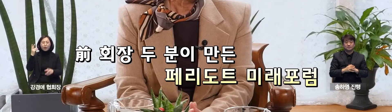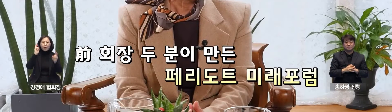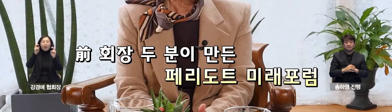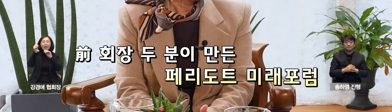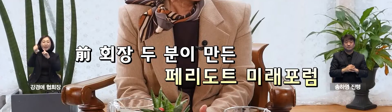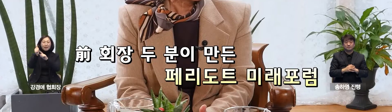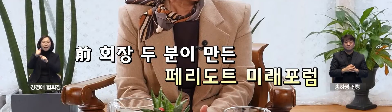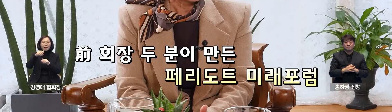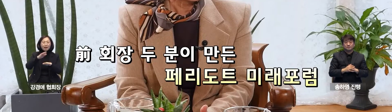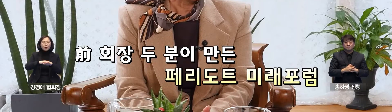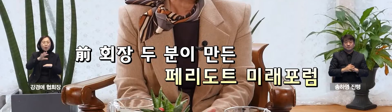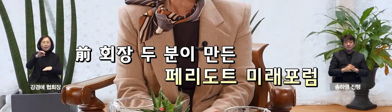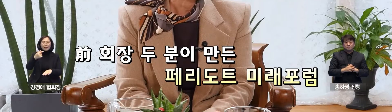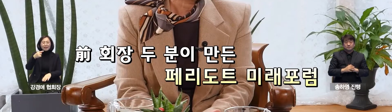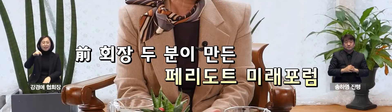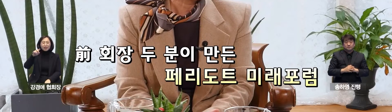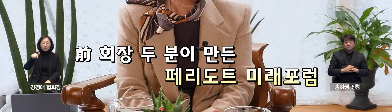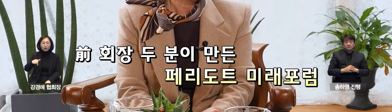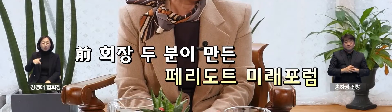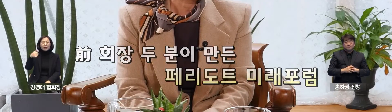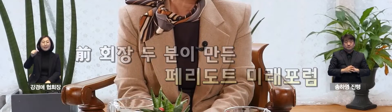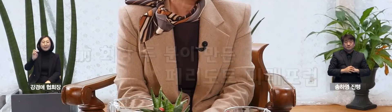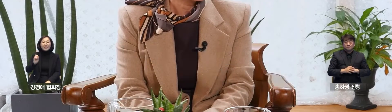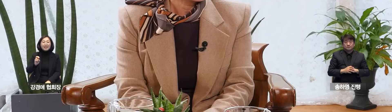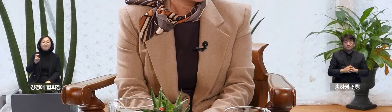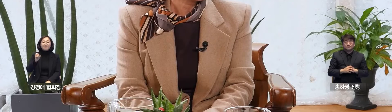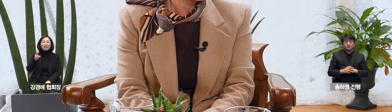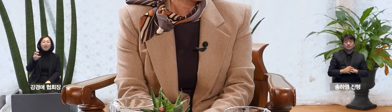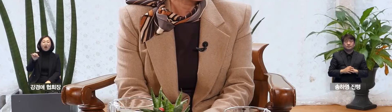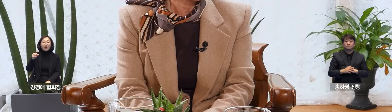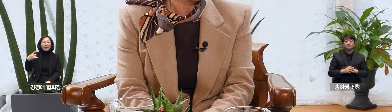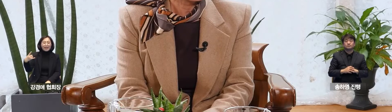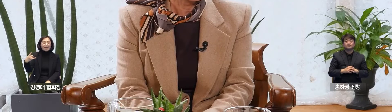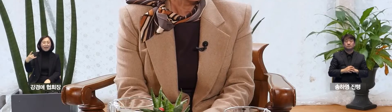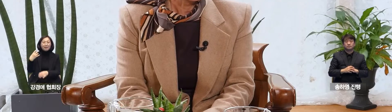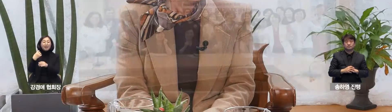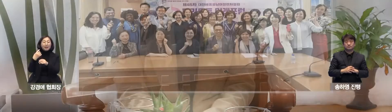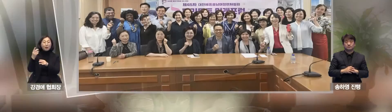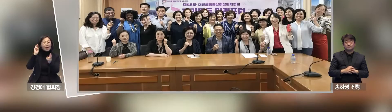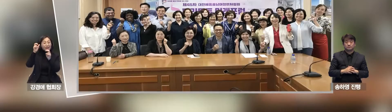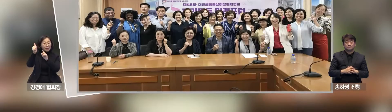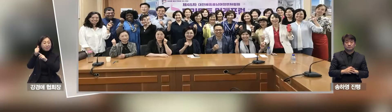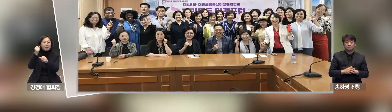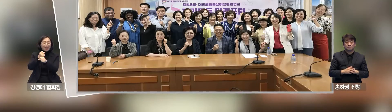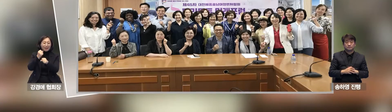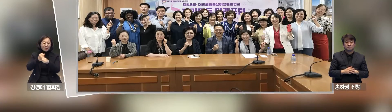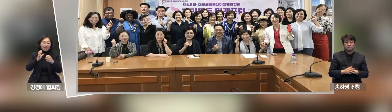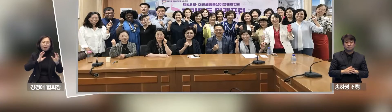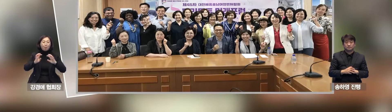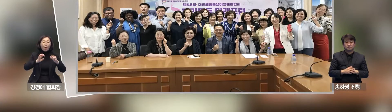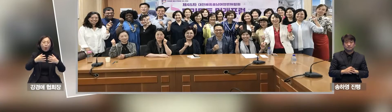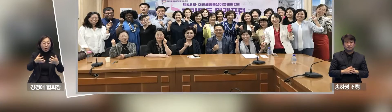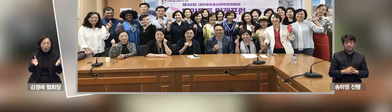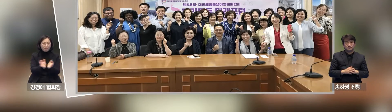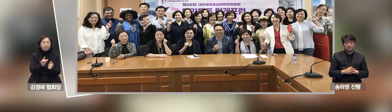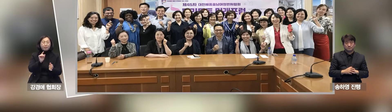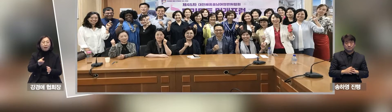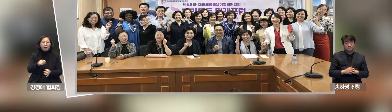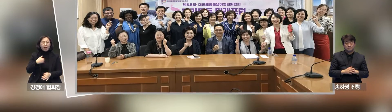그 송은숙 회장님하고 김용희 회장님이 만들어 놓은 포럼이었어요. 근데 사실 제가 맨 처음에 갔을